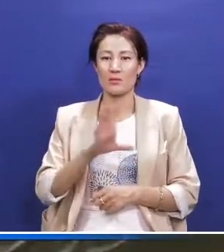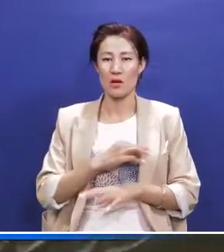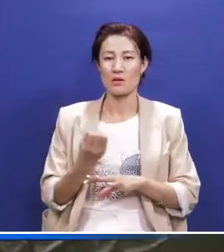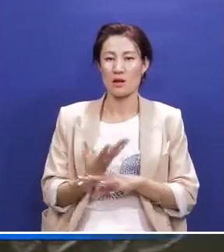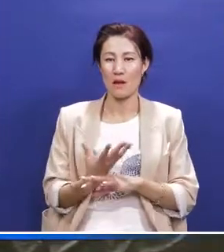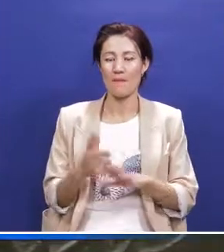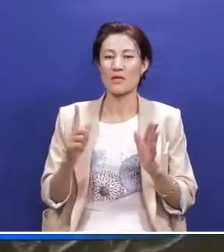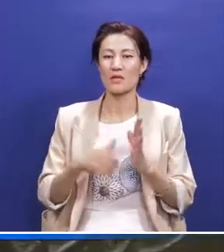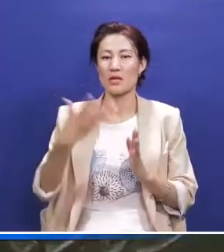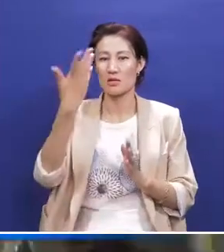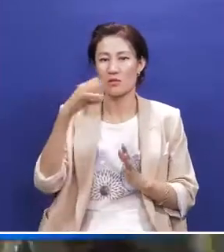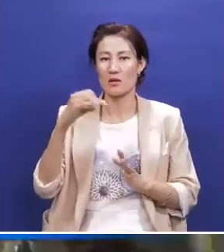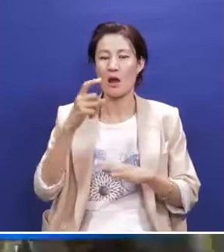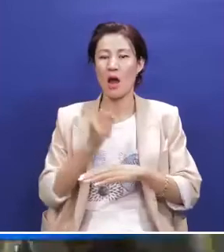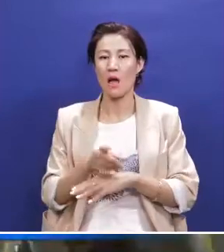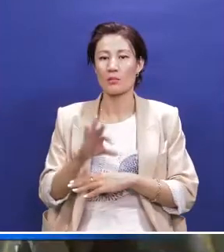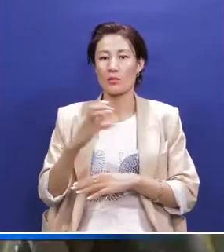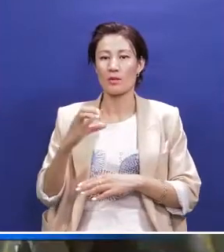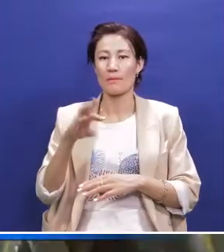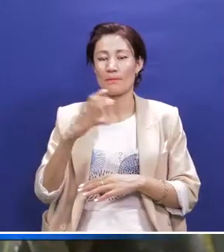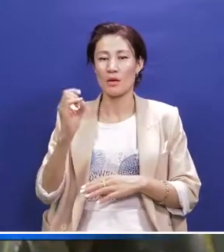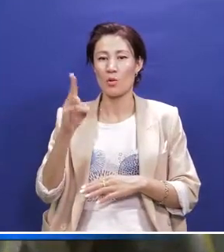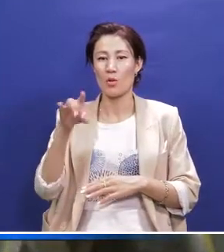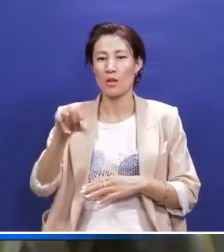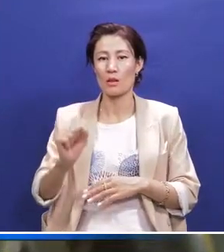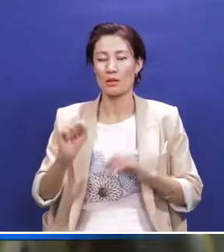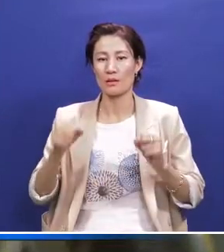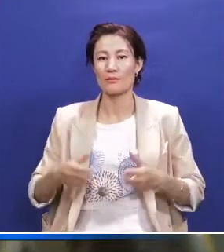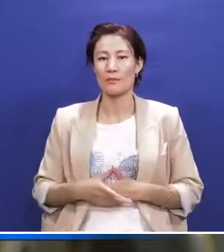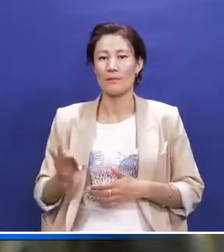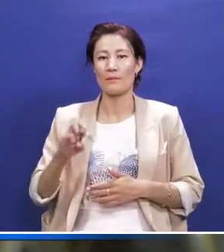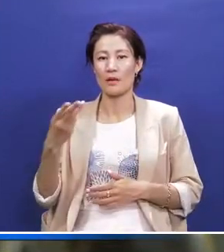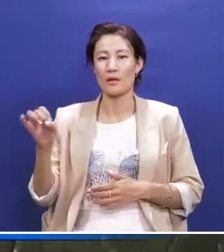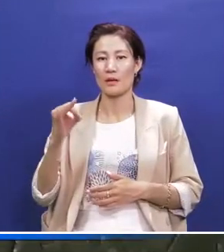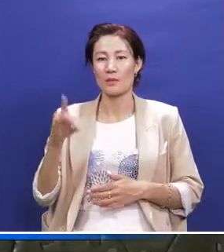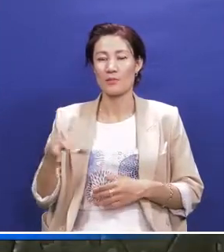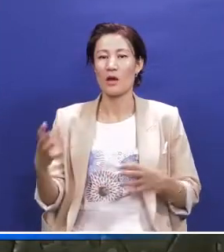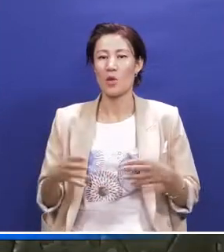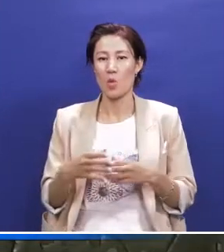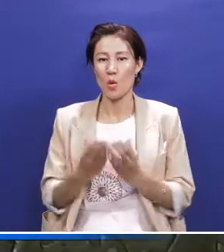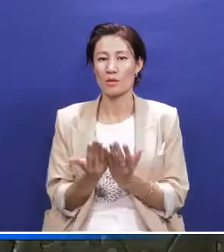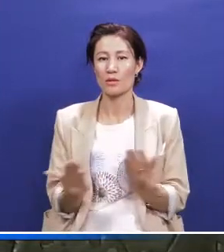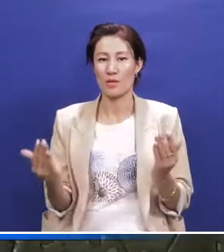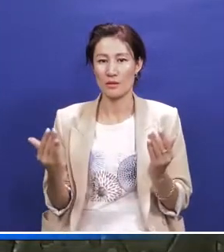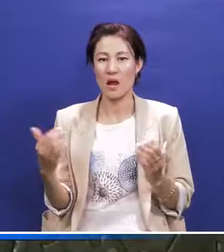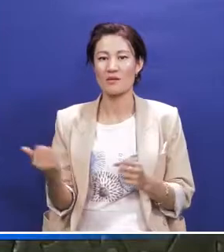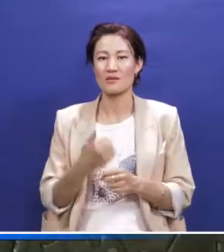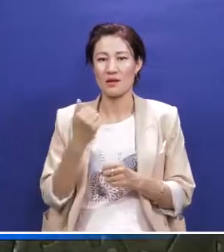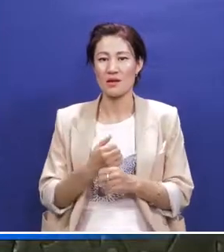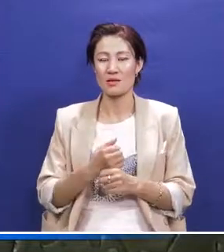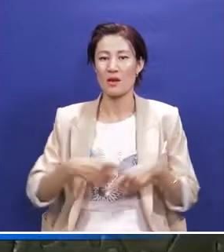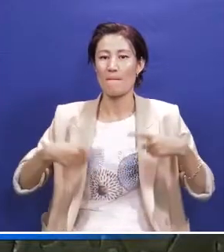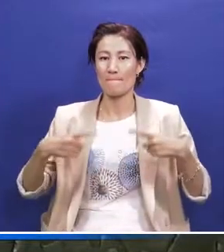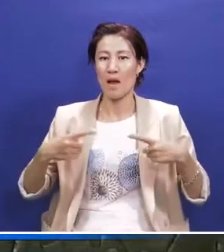жәдігер жеті түрлі, яғни алтын, күміс, мыс, қола, қорғазын, мырыш, қалайы металдар қосындысынан құйылған. Тайқазанның